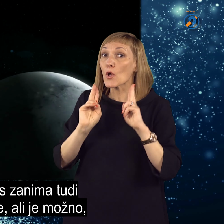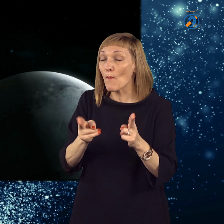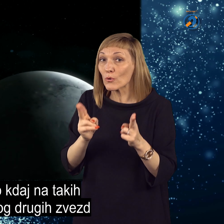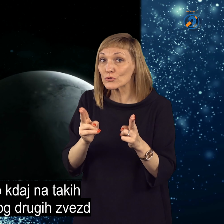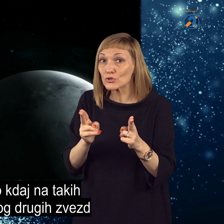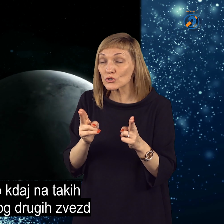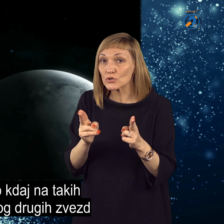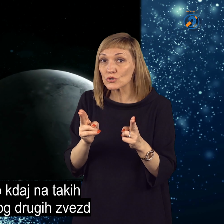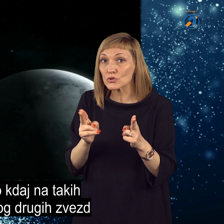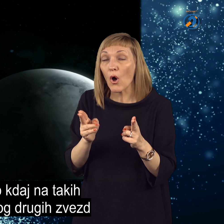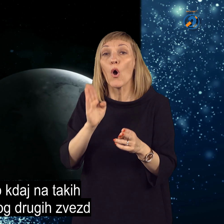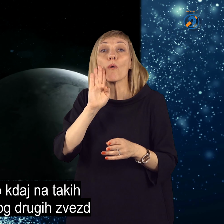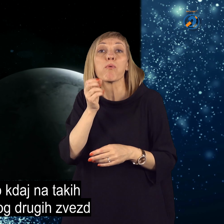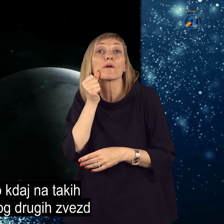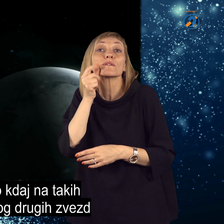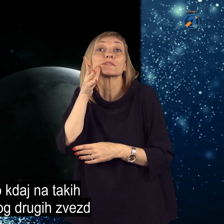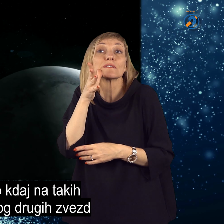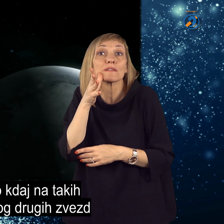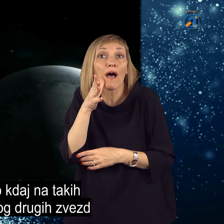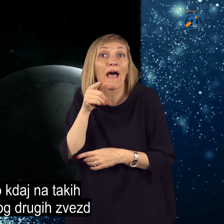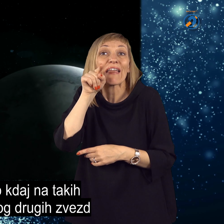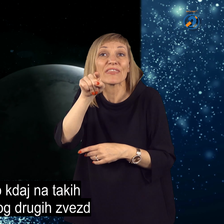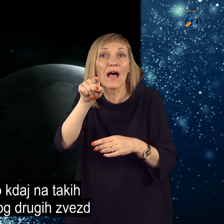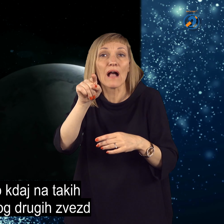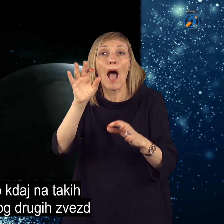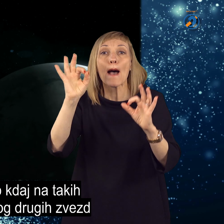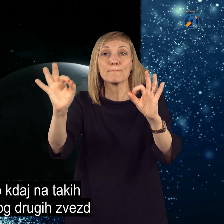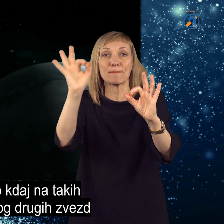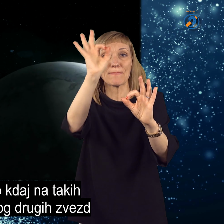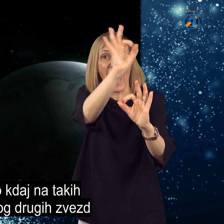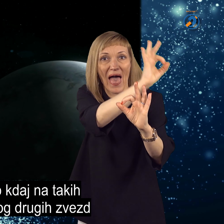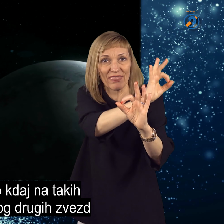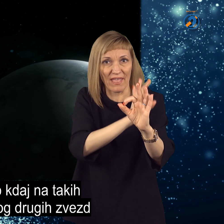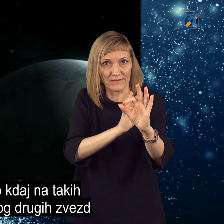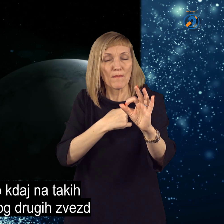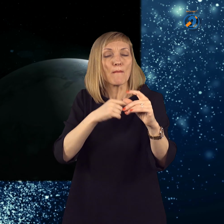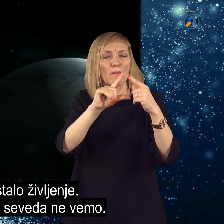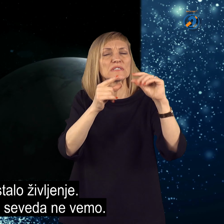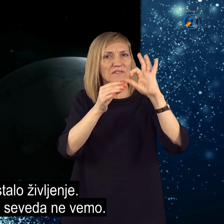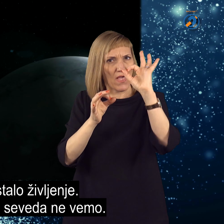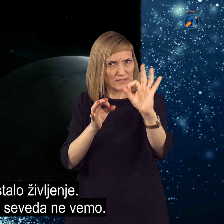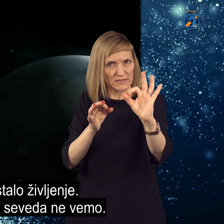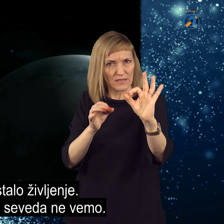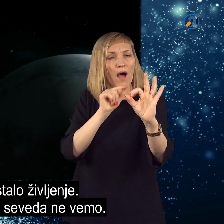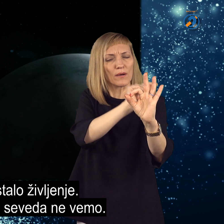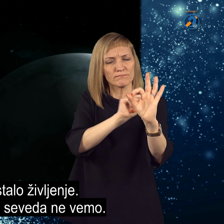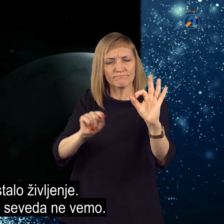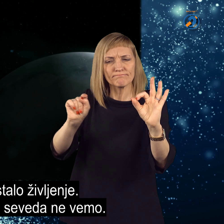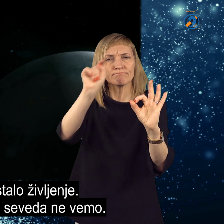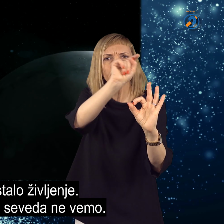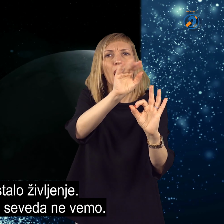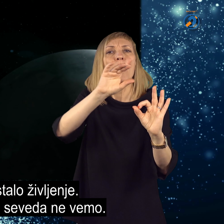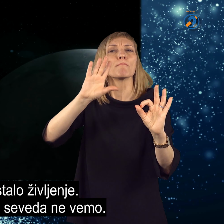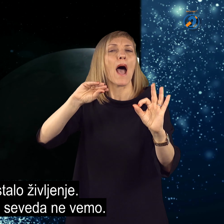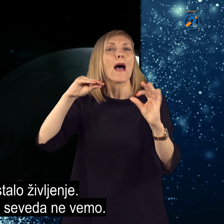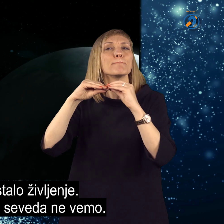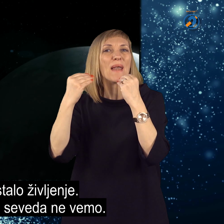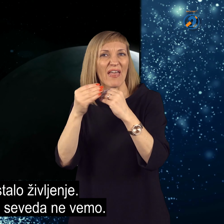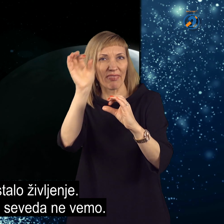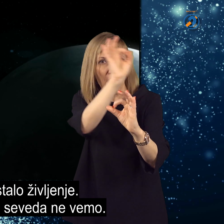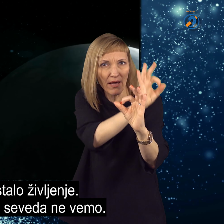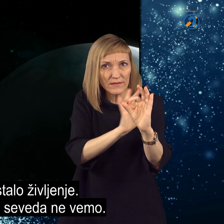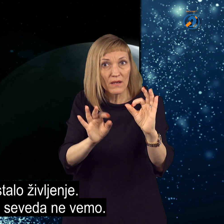možno, da bi ali da bo kdaj na takih planetih okrog drugih zvezd mogoče nastalo življenje.